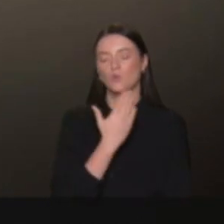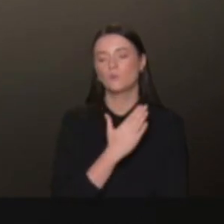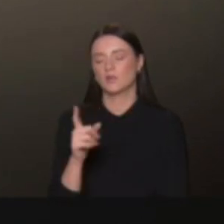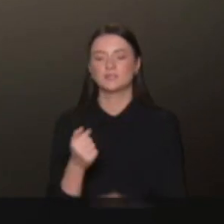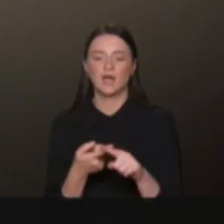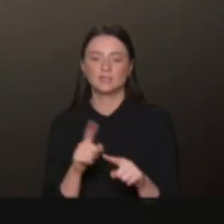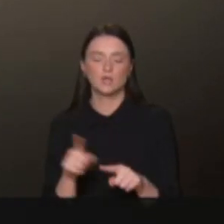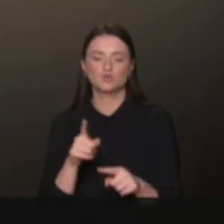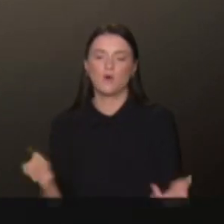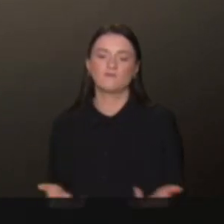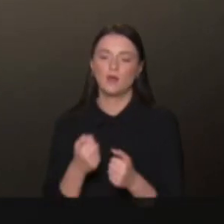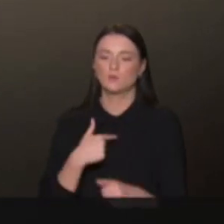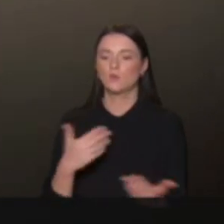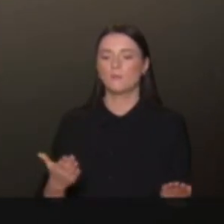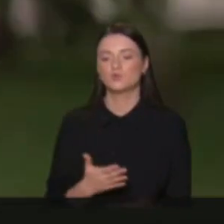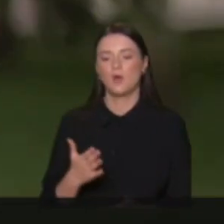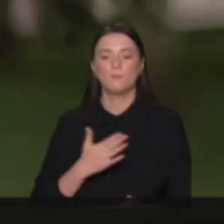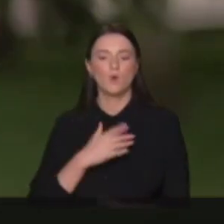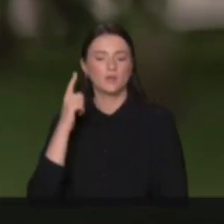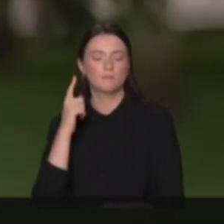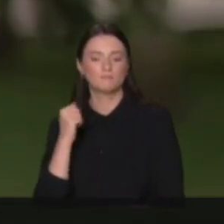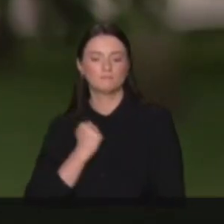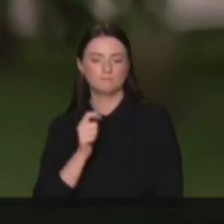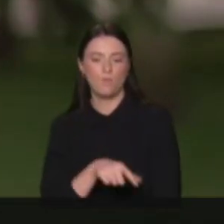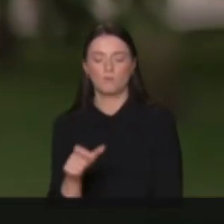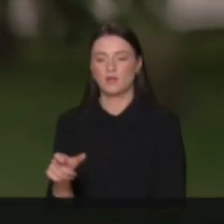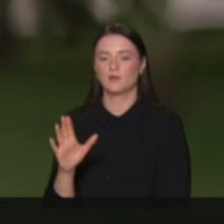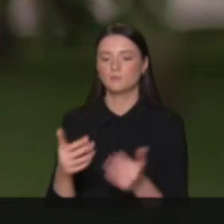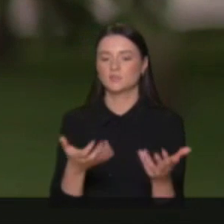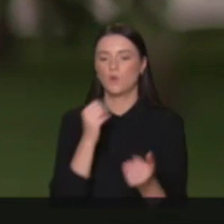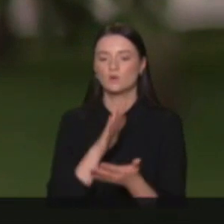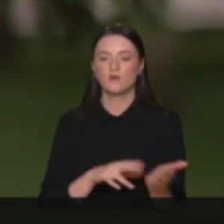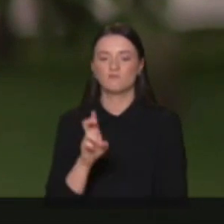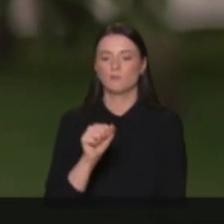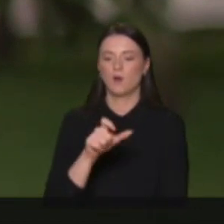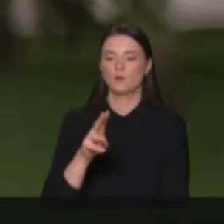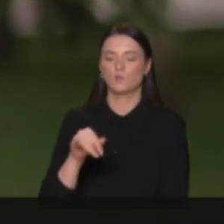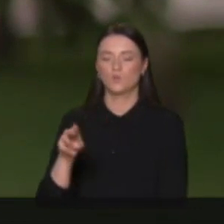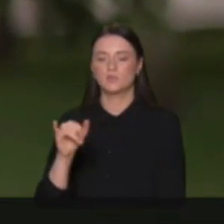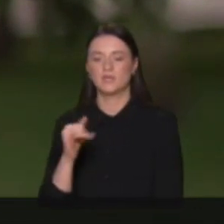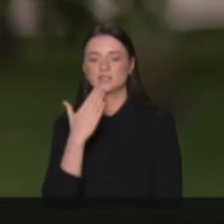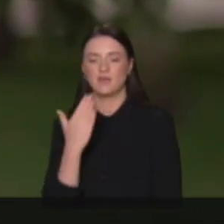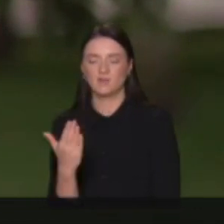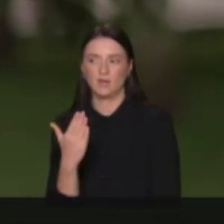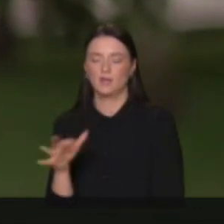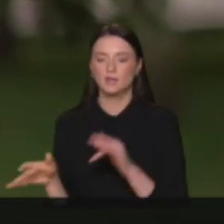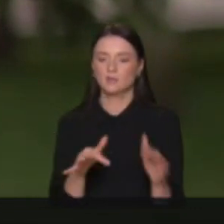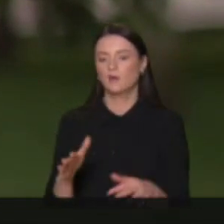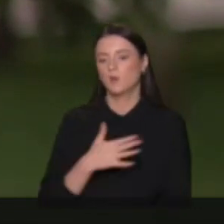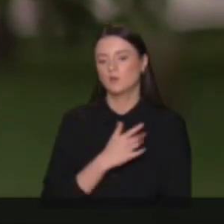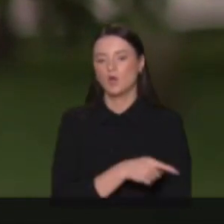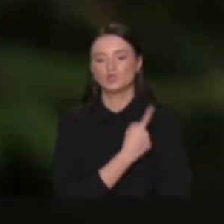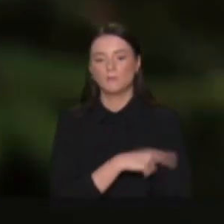те, що врятували мені життя і мені побратиму. Після отримання поранення в Бахмуті, завдяки діям наших